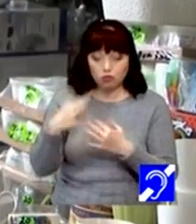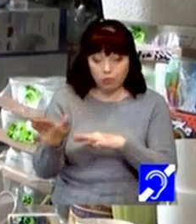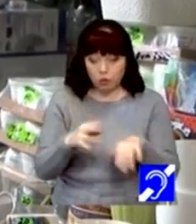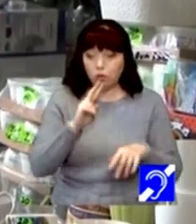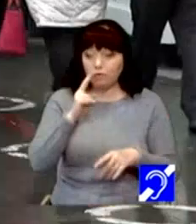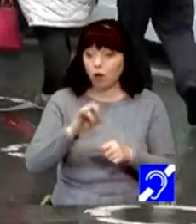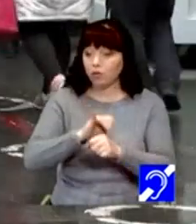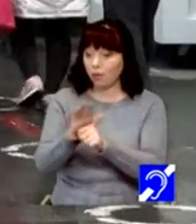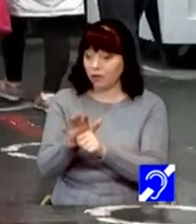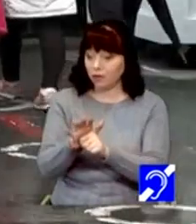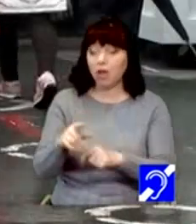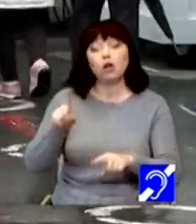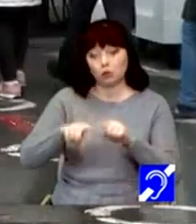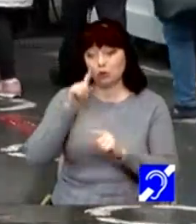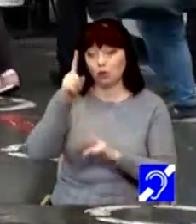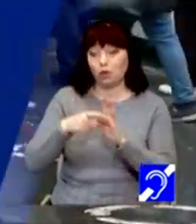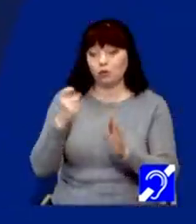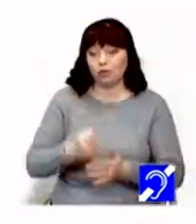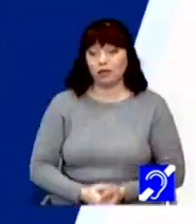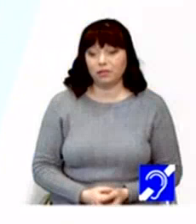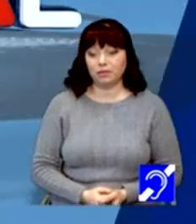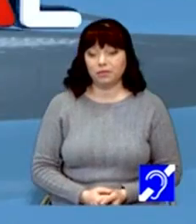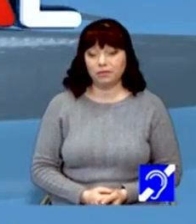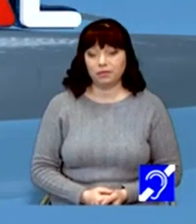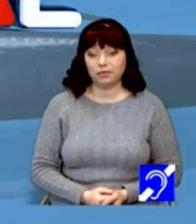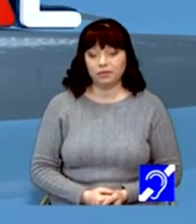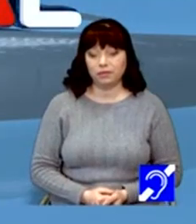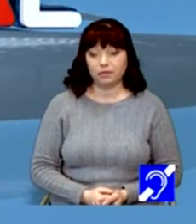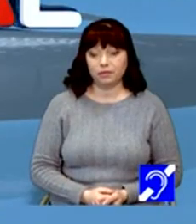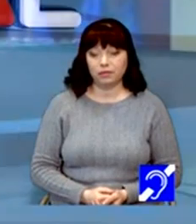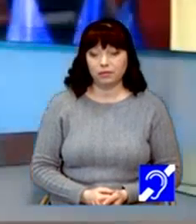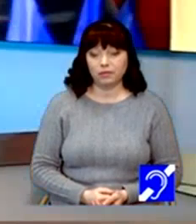pandemie vedeți peste câteva minute În de jurnal ă